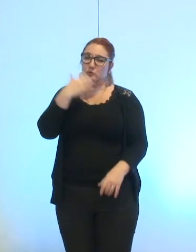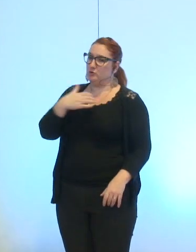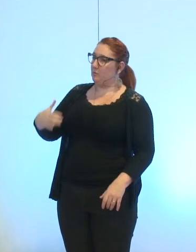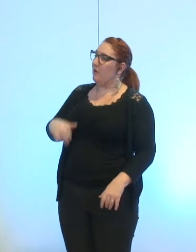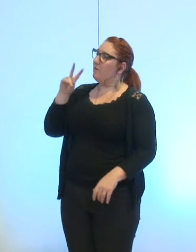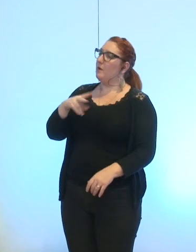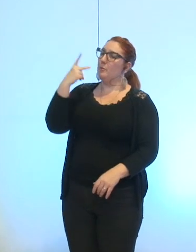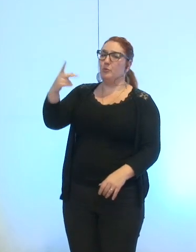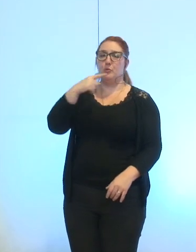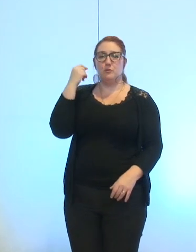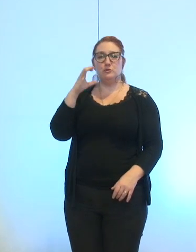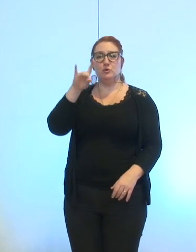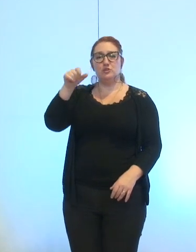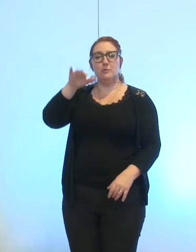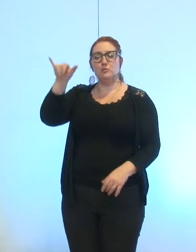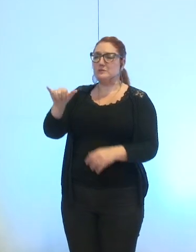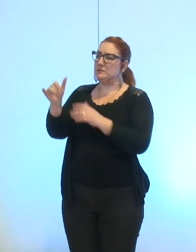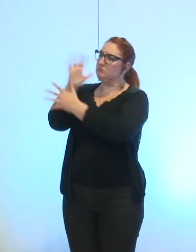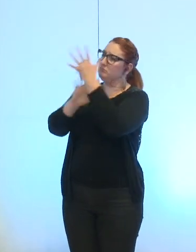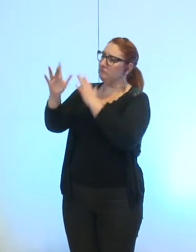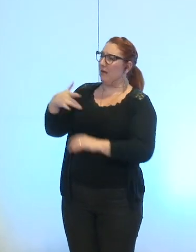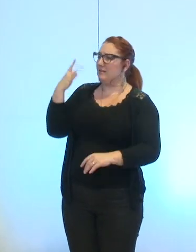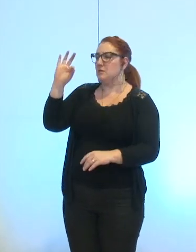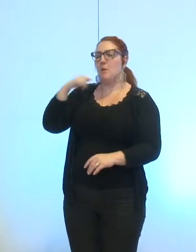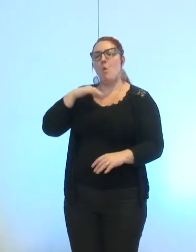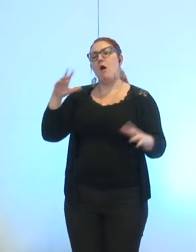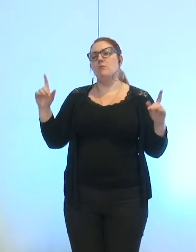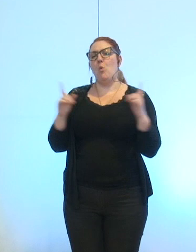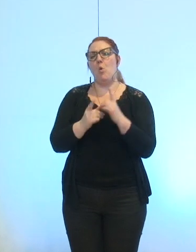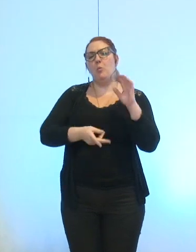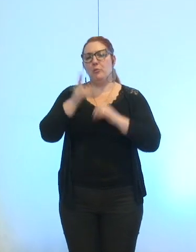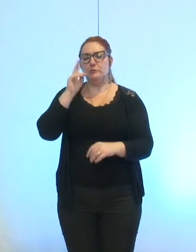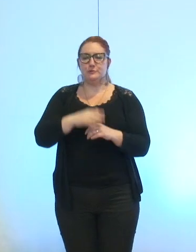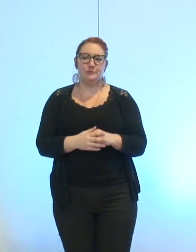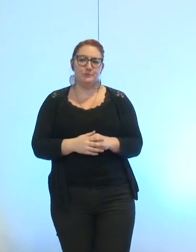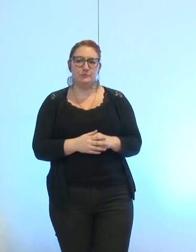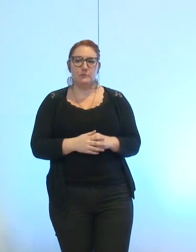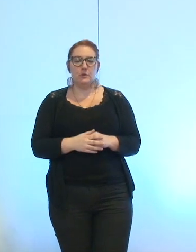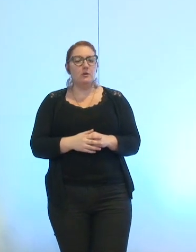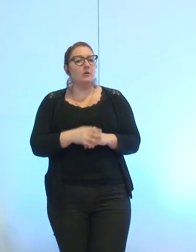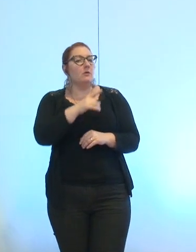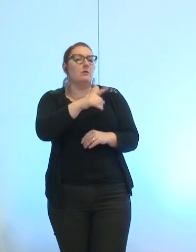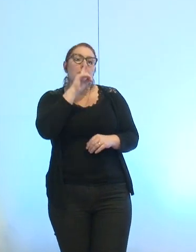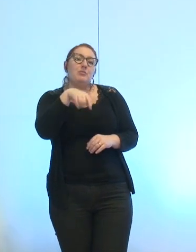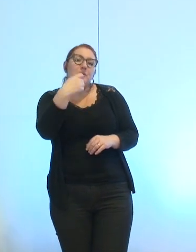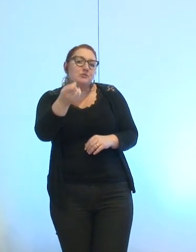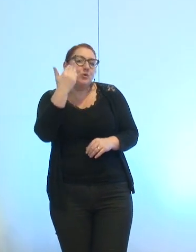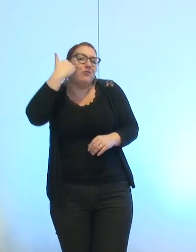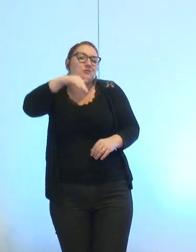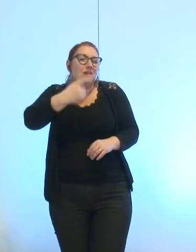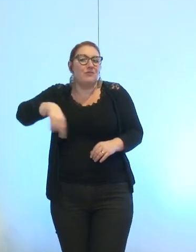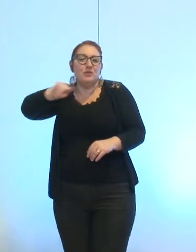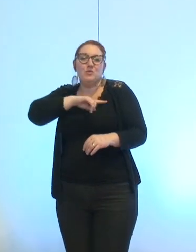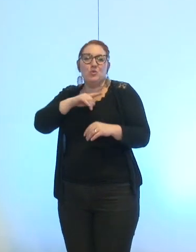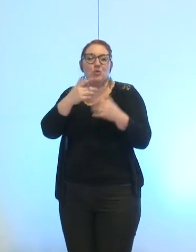manqué d'intérêt vous vous vous doutez bien que nous avons regardé avec beaucoup d'intérêt l'audite que vous nous soumettez